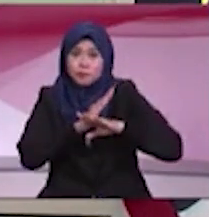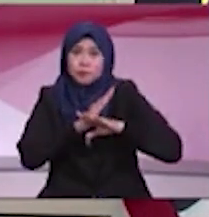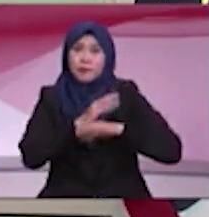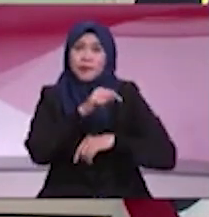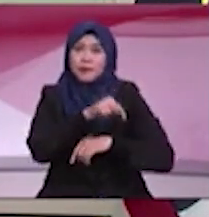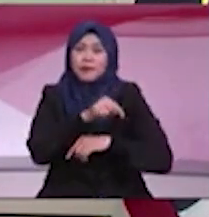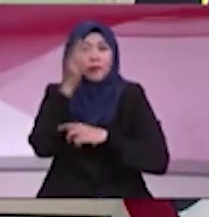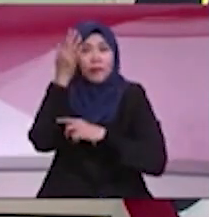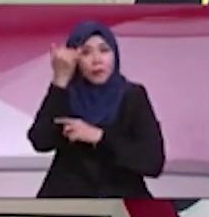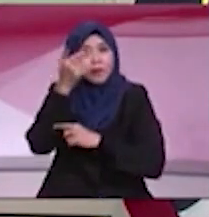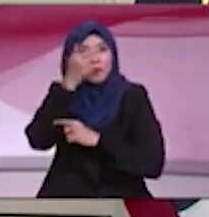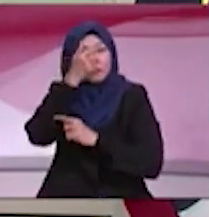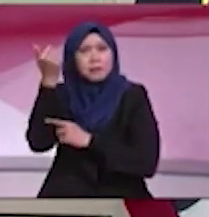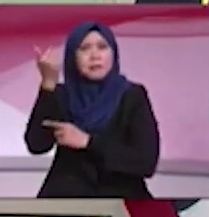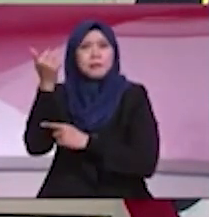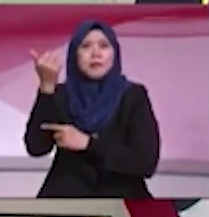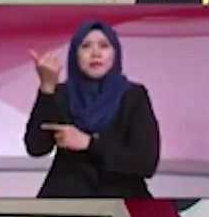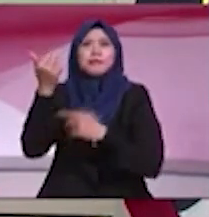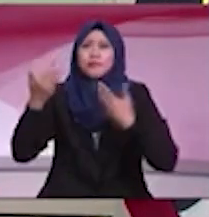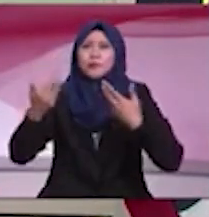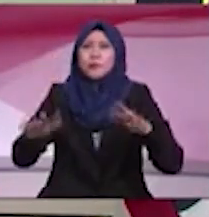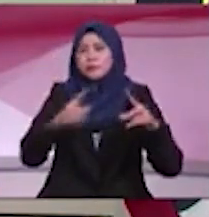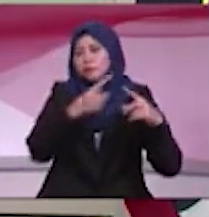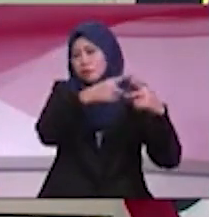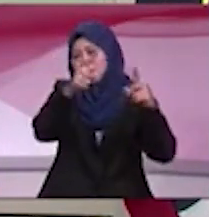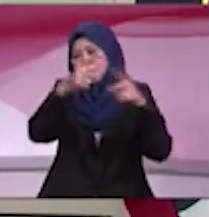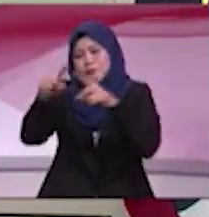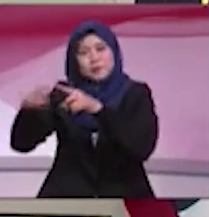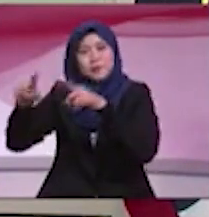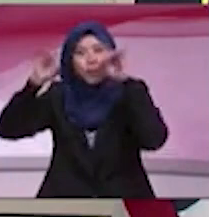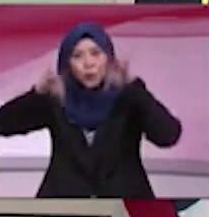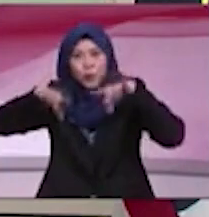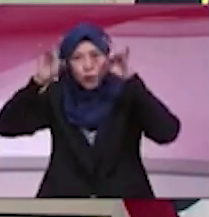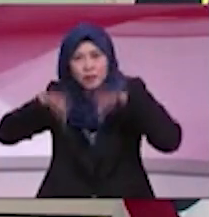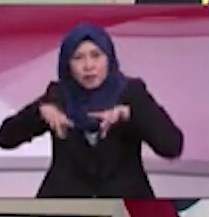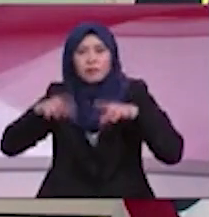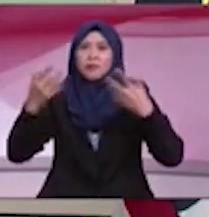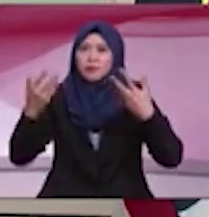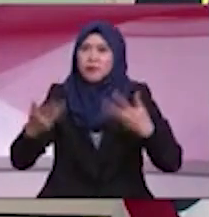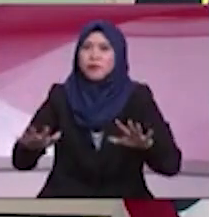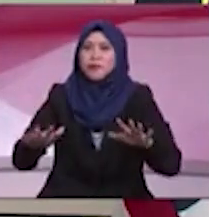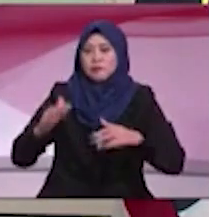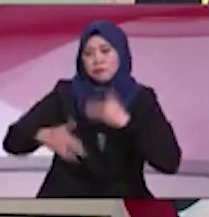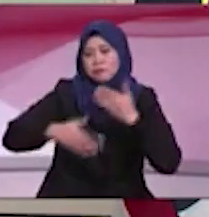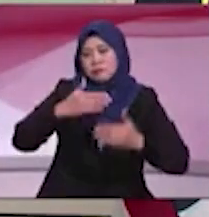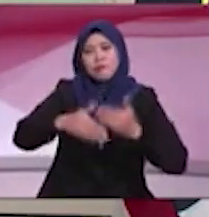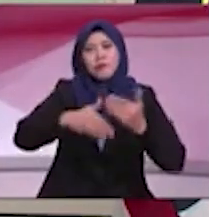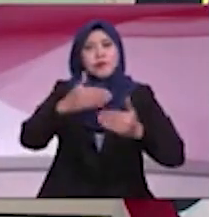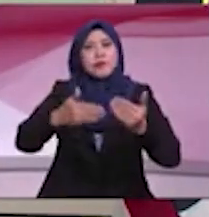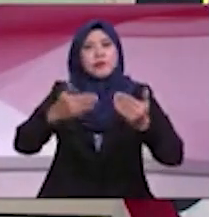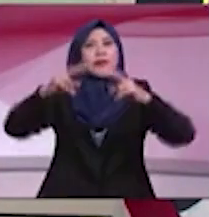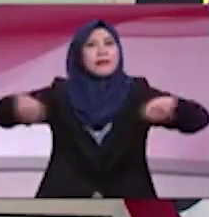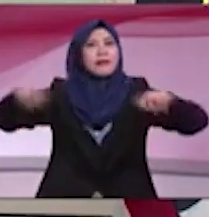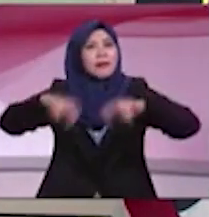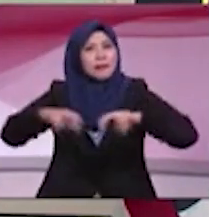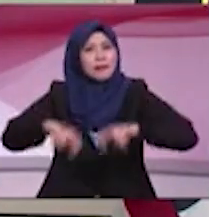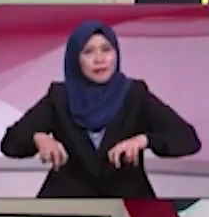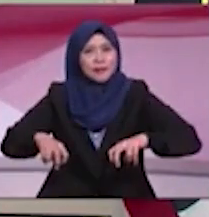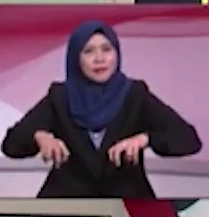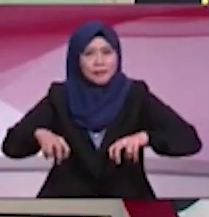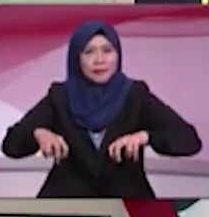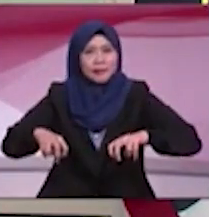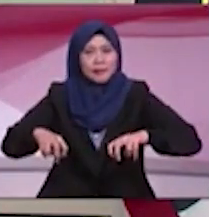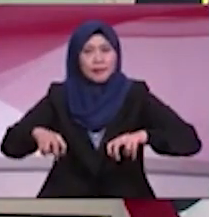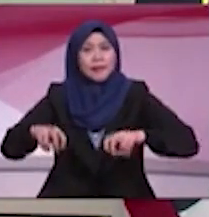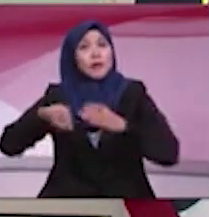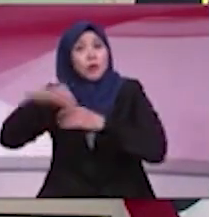kerana ianya telah pun melalui pelbagai ujian clinical dalam proses dan proses kajian Bukan